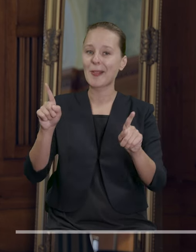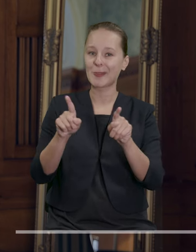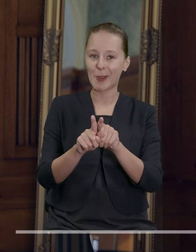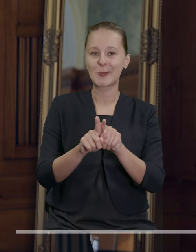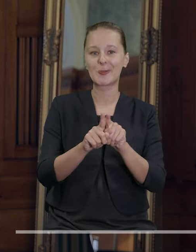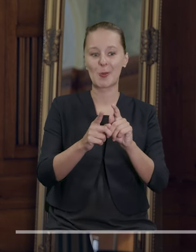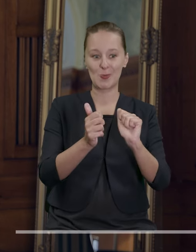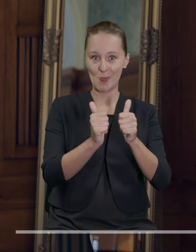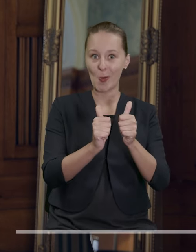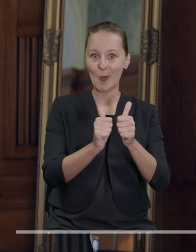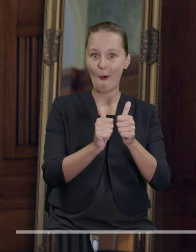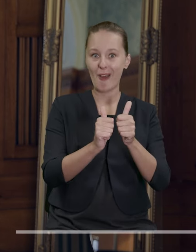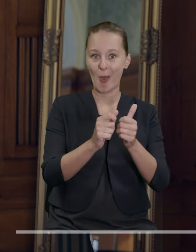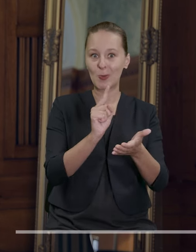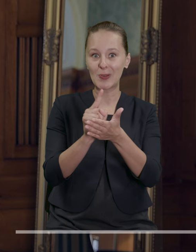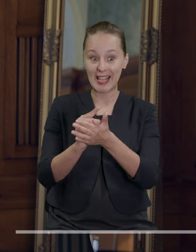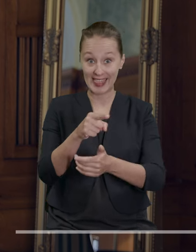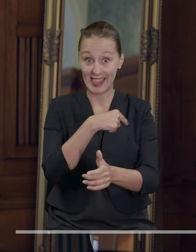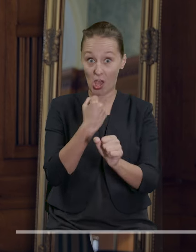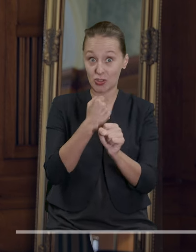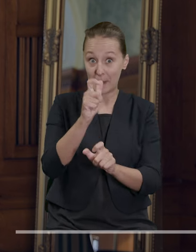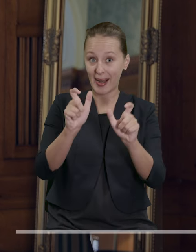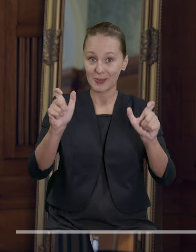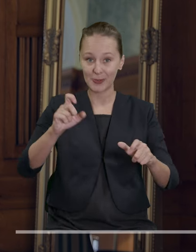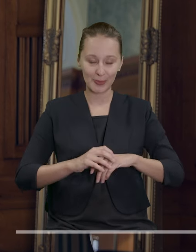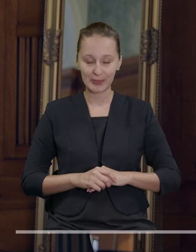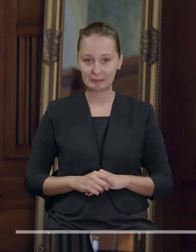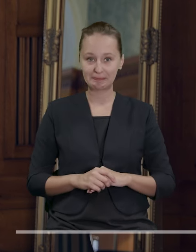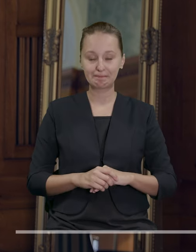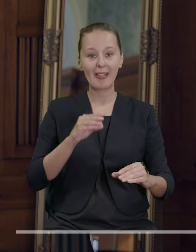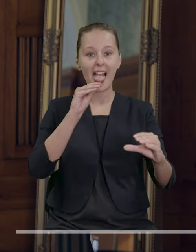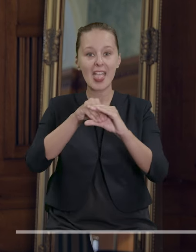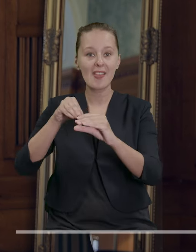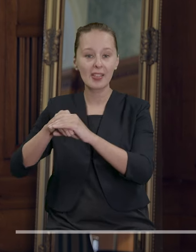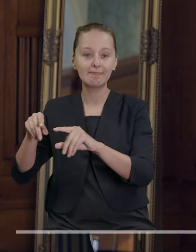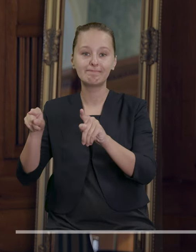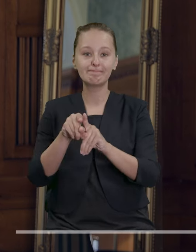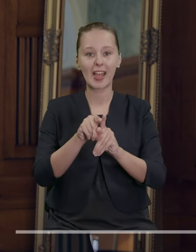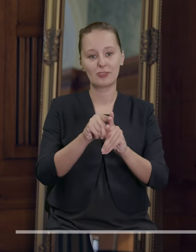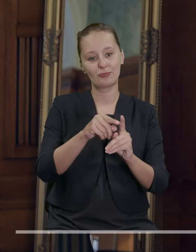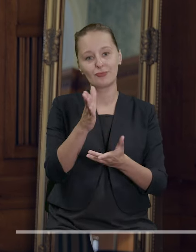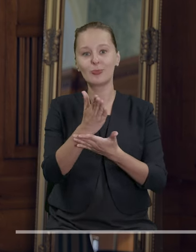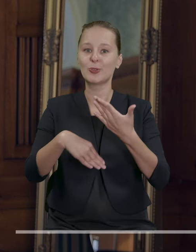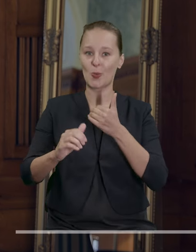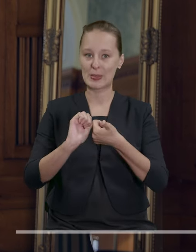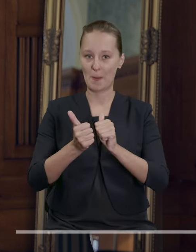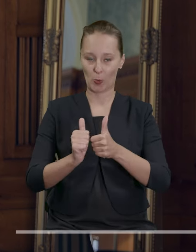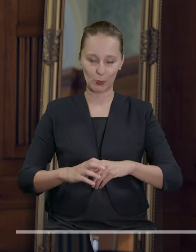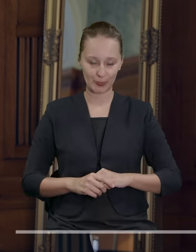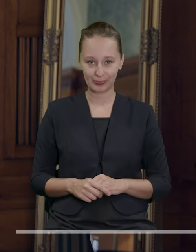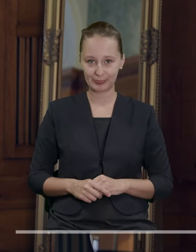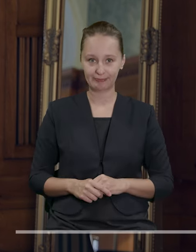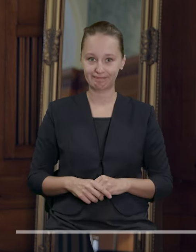też sukcesy sportowe naszych pracowników. Inwestujemy także w infrastrukturę sportową.